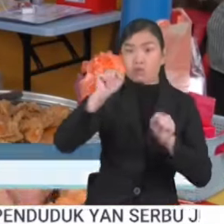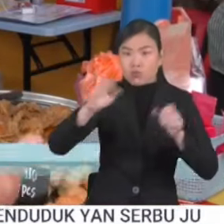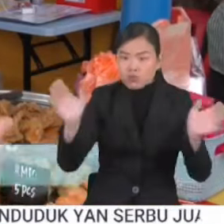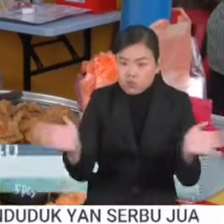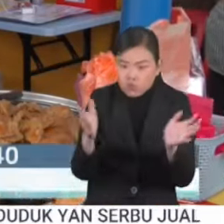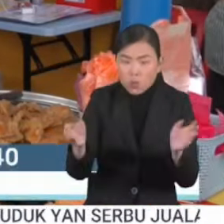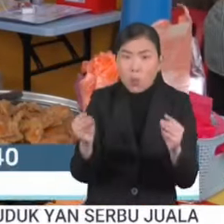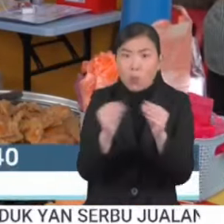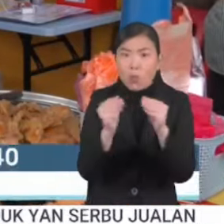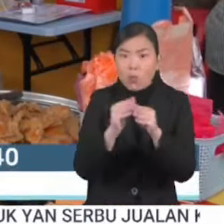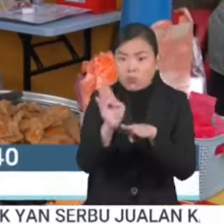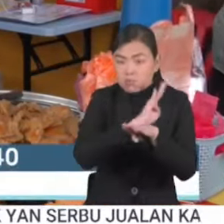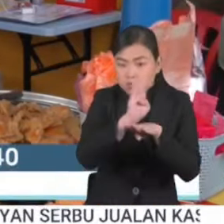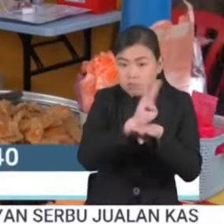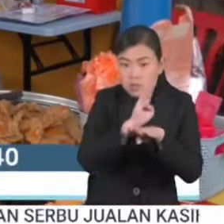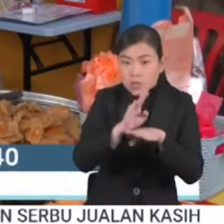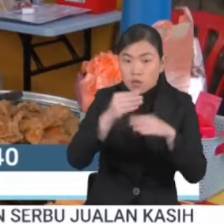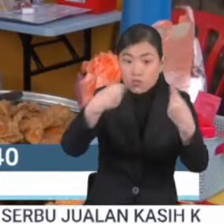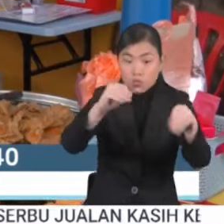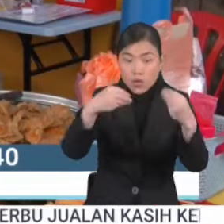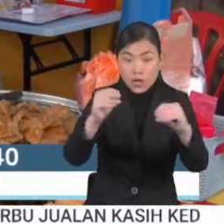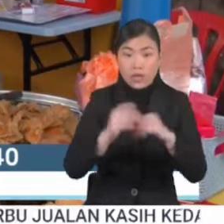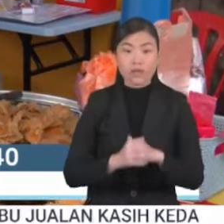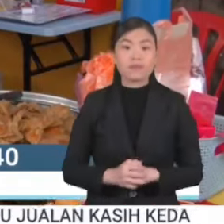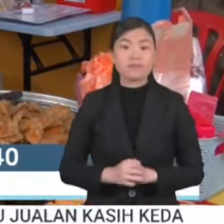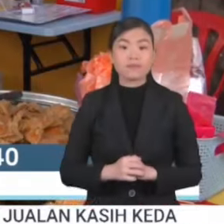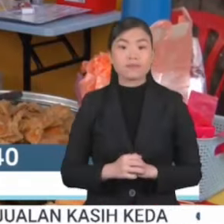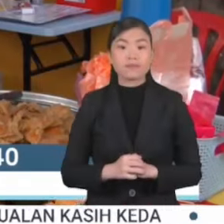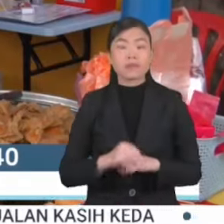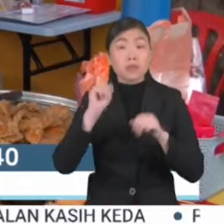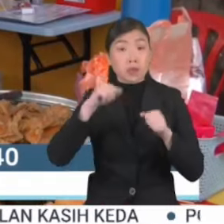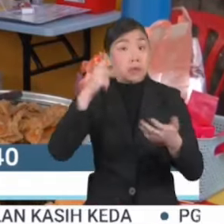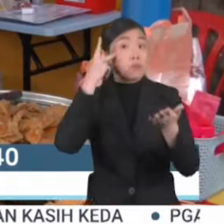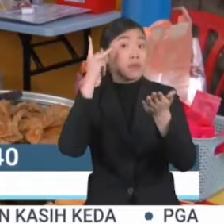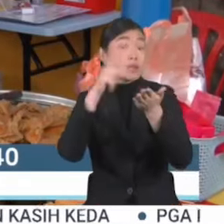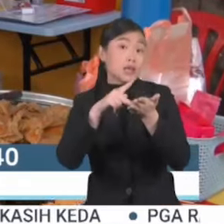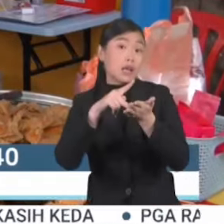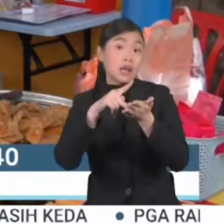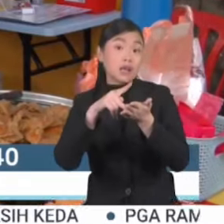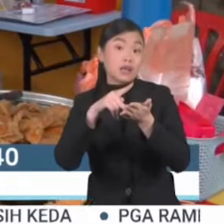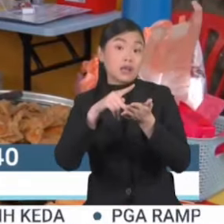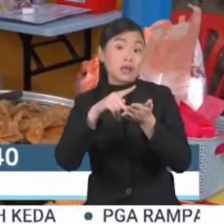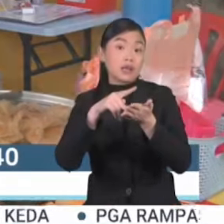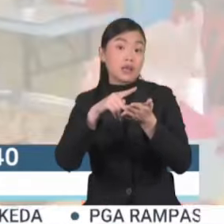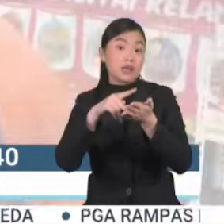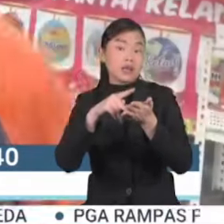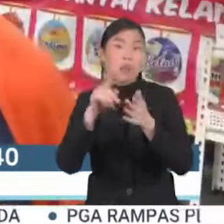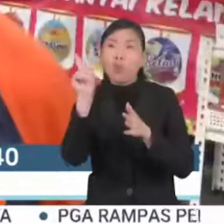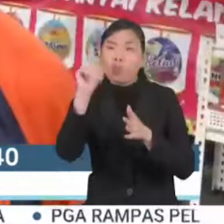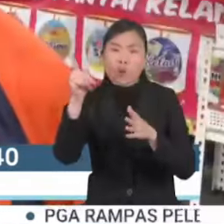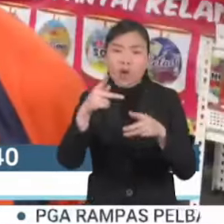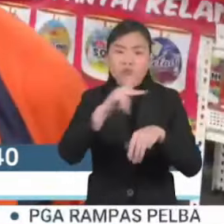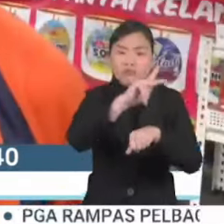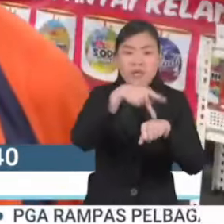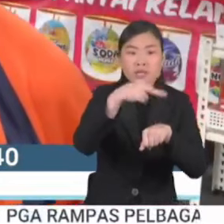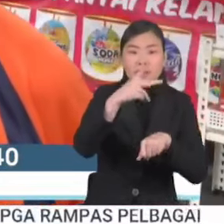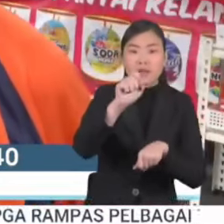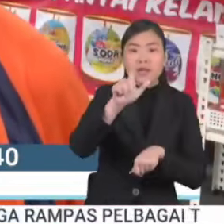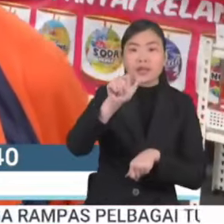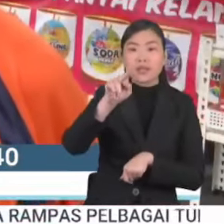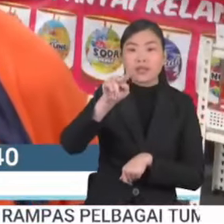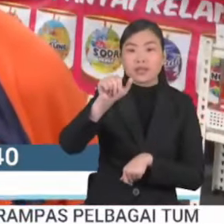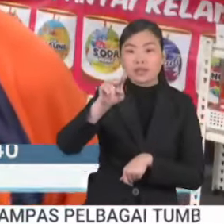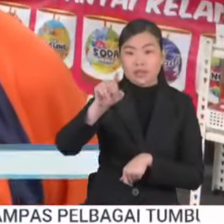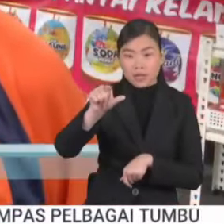untuk peniaga-peniaga di Pantai Kelanang ini. And dia dapat kenal lagi apa itu Pantai Kelanang. Salah satu sumber